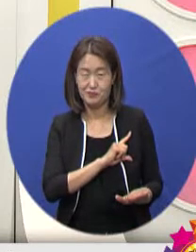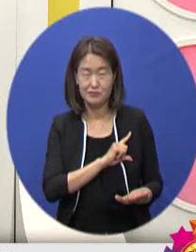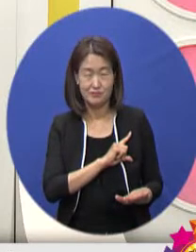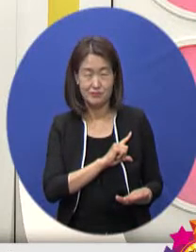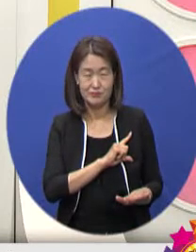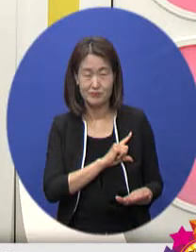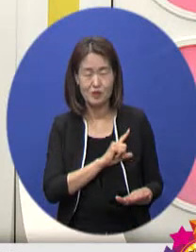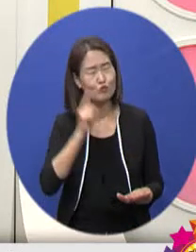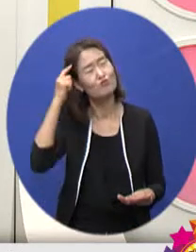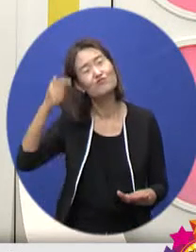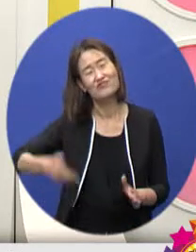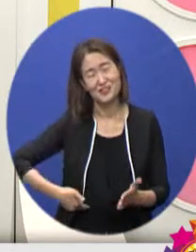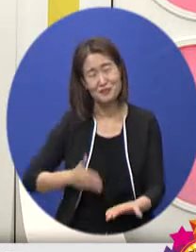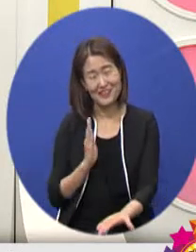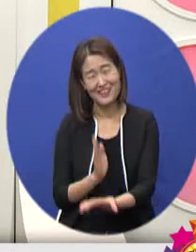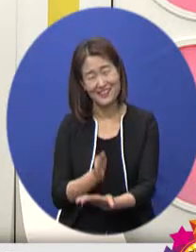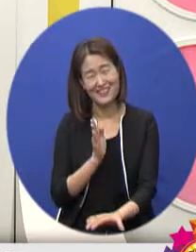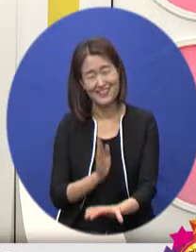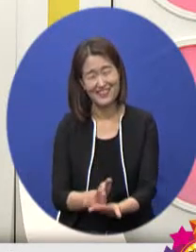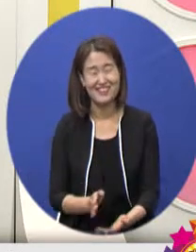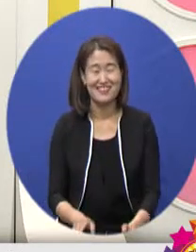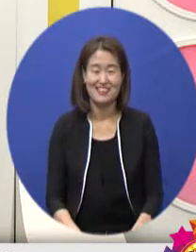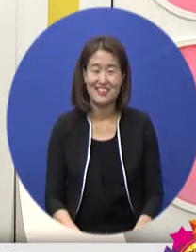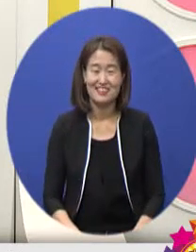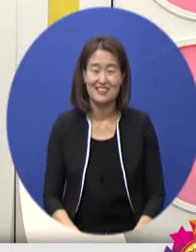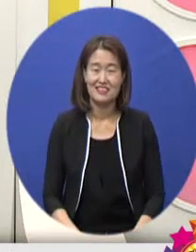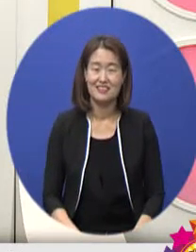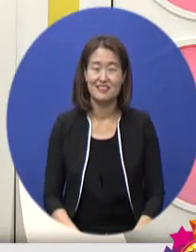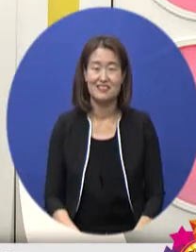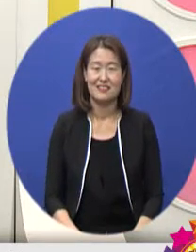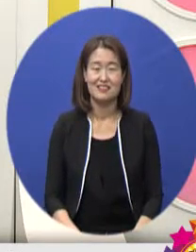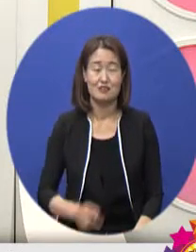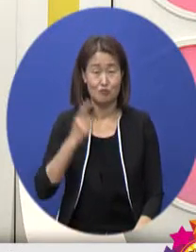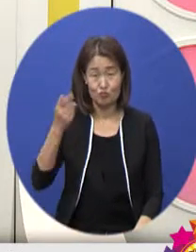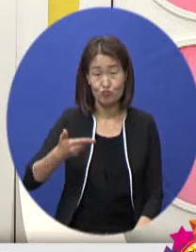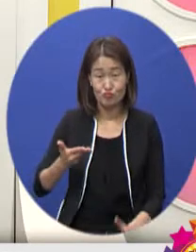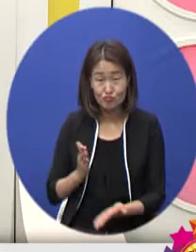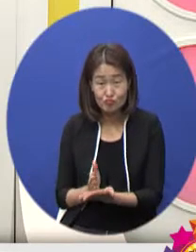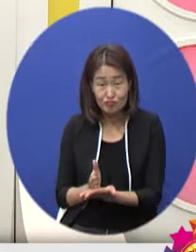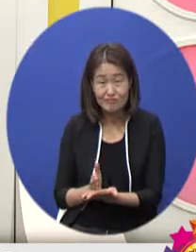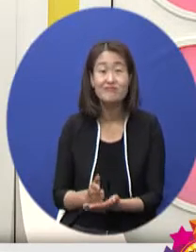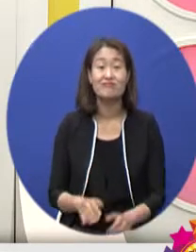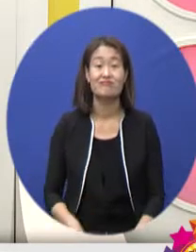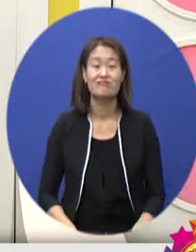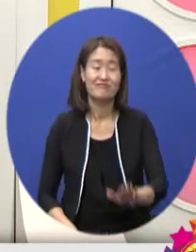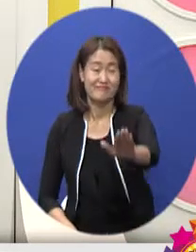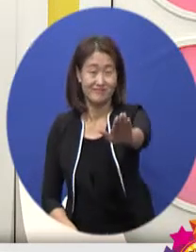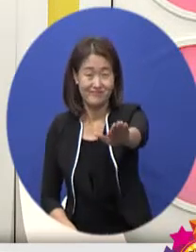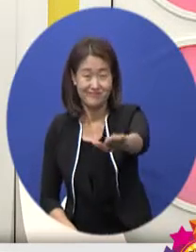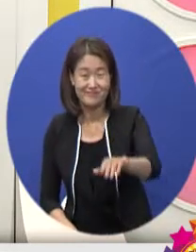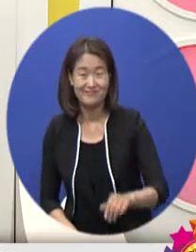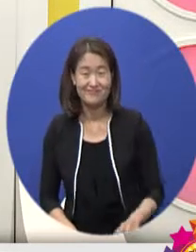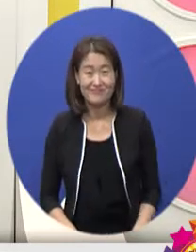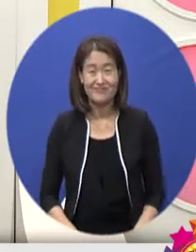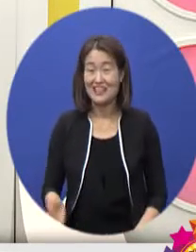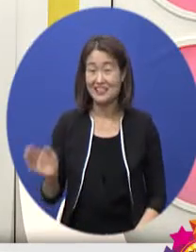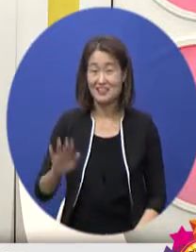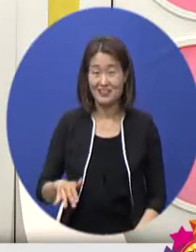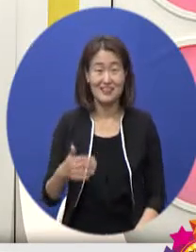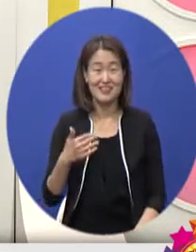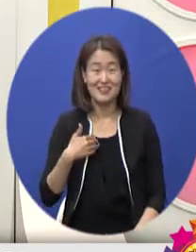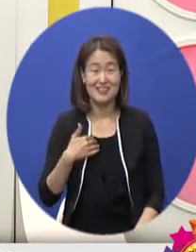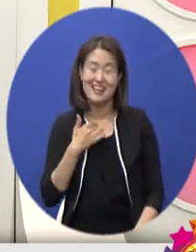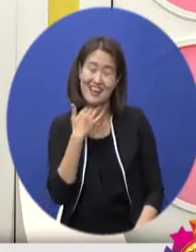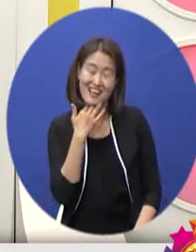아, 묻지 마세요. 묻지 마세요. 네. 네, 묻지 마세요. 어머니! 네. 그래도 저희가